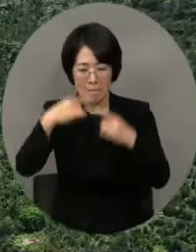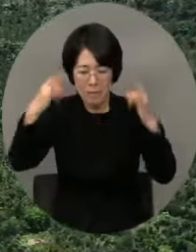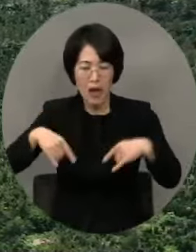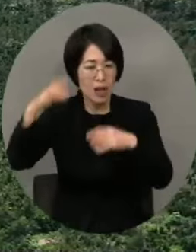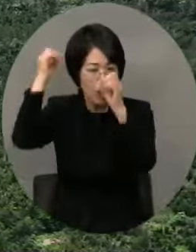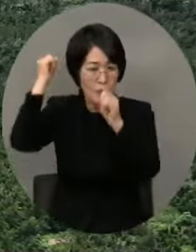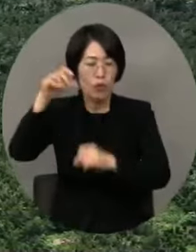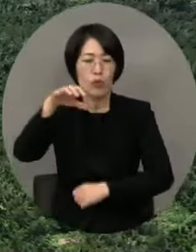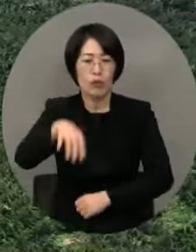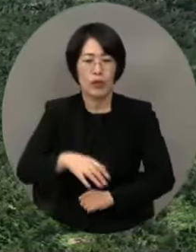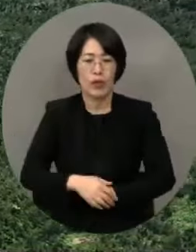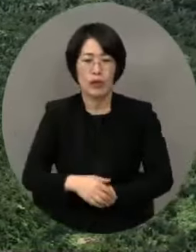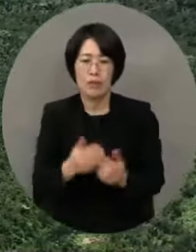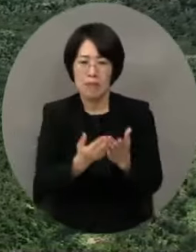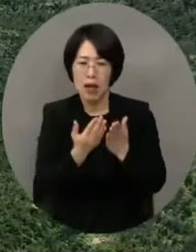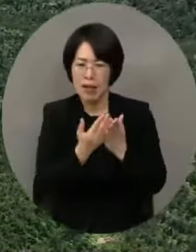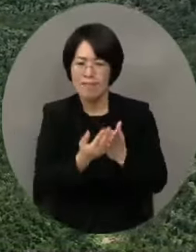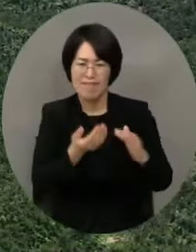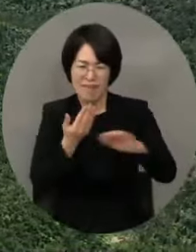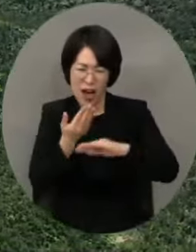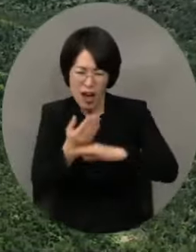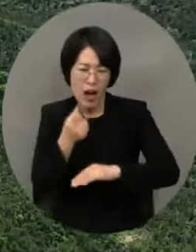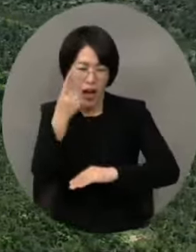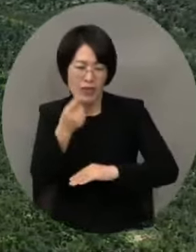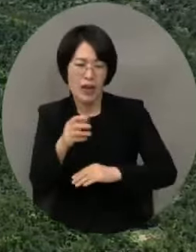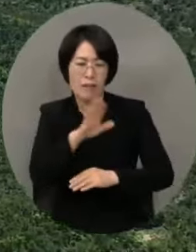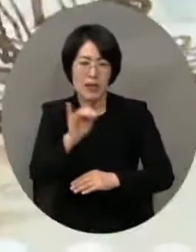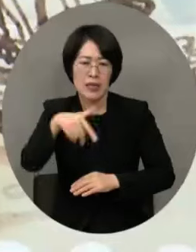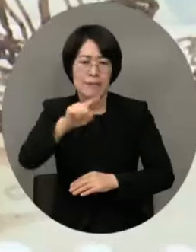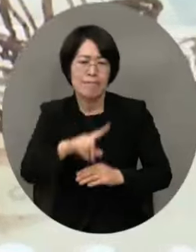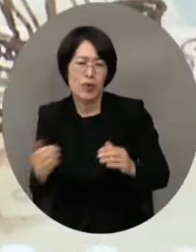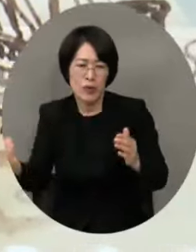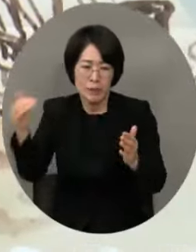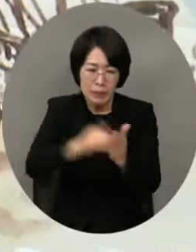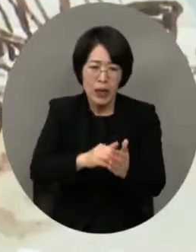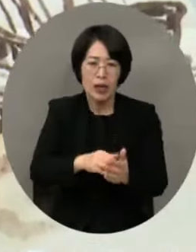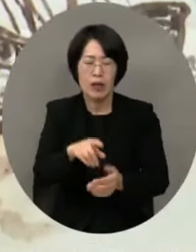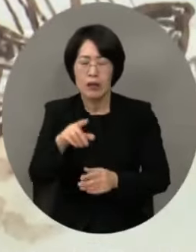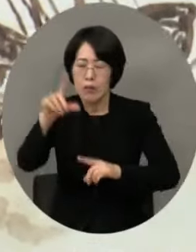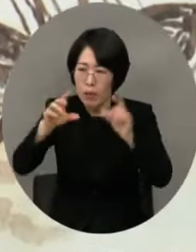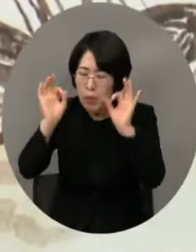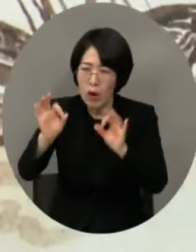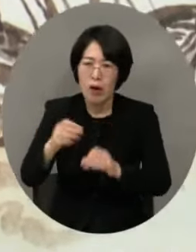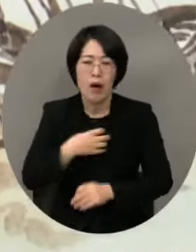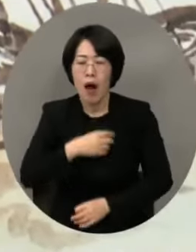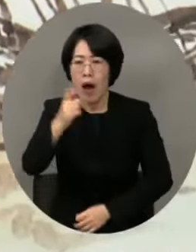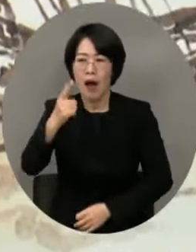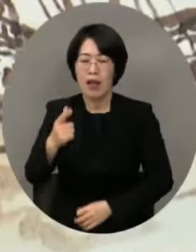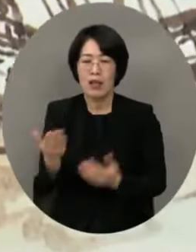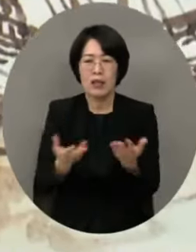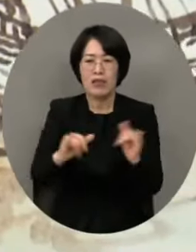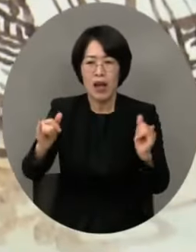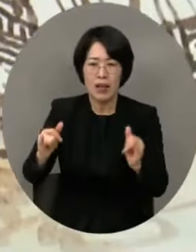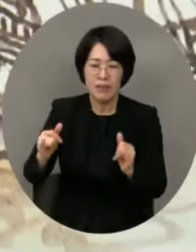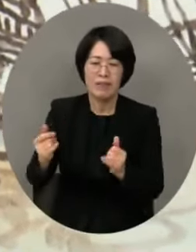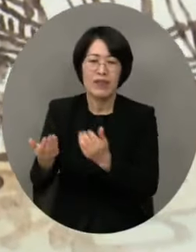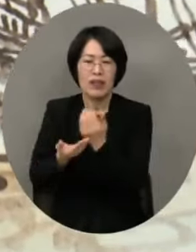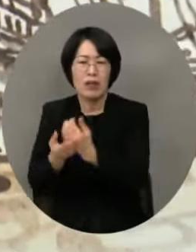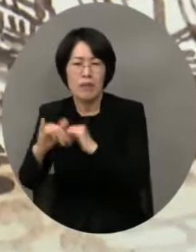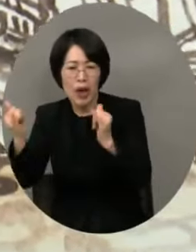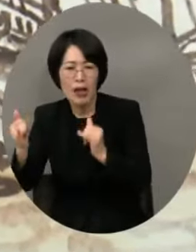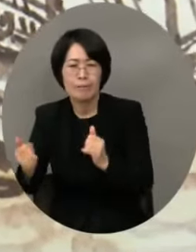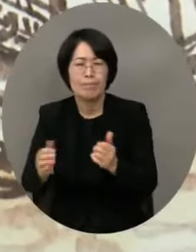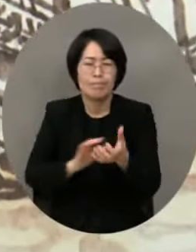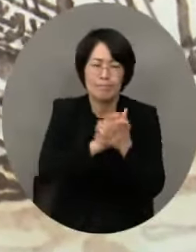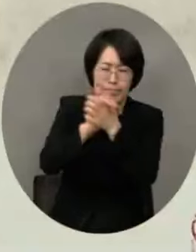몽니는 선박을 동원해 한 달여 만에 비금도에 도착했고 걱정과 달리 선원들은 섬 사람들의 우호적인 대접을